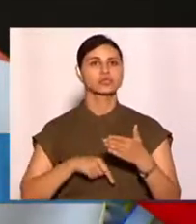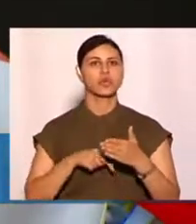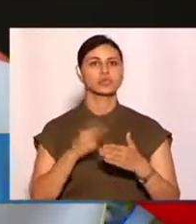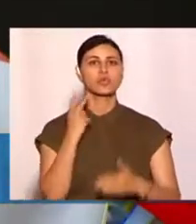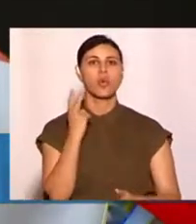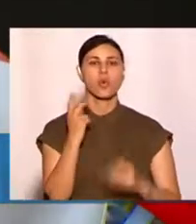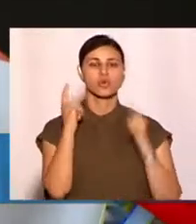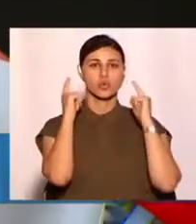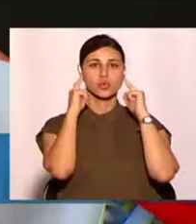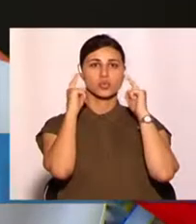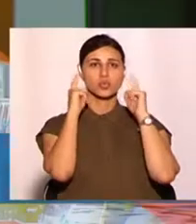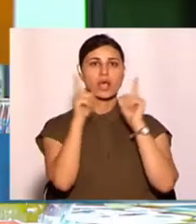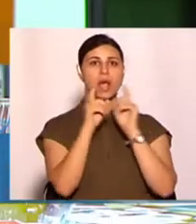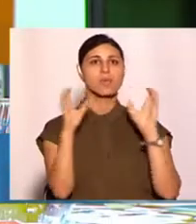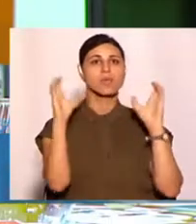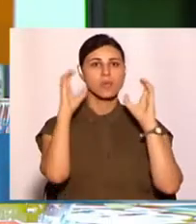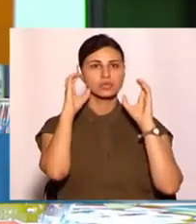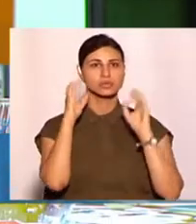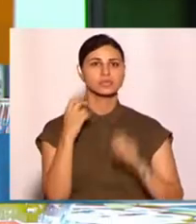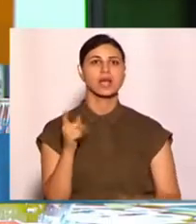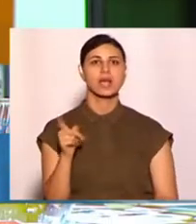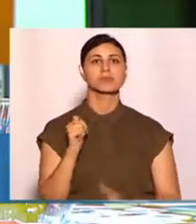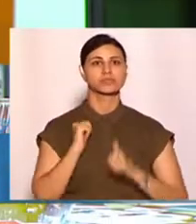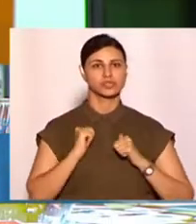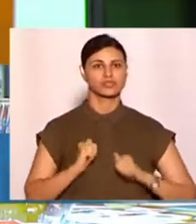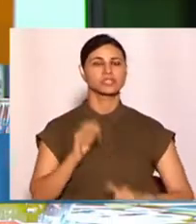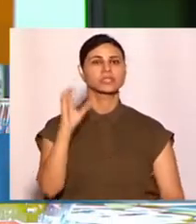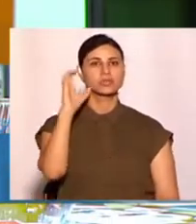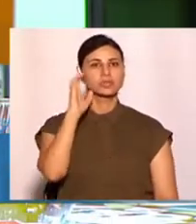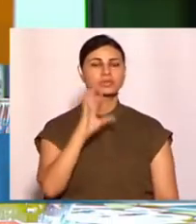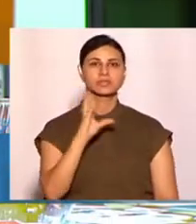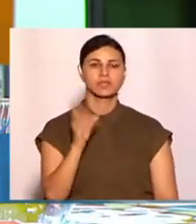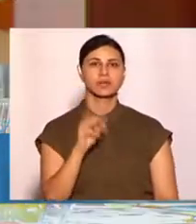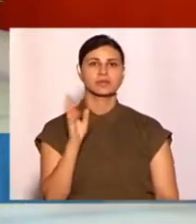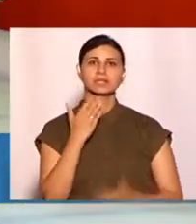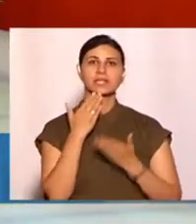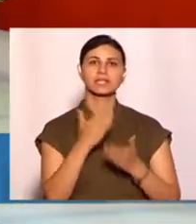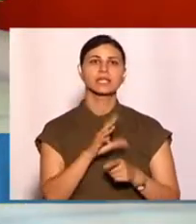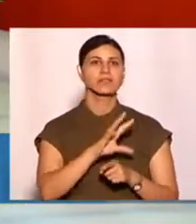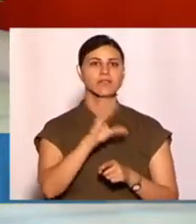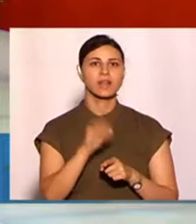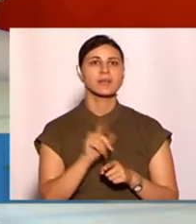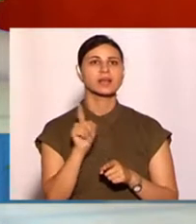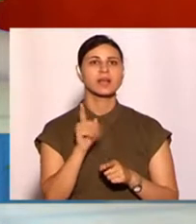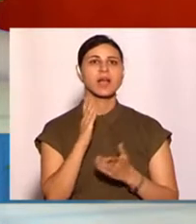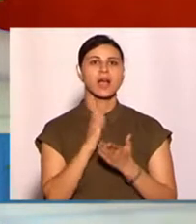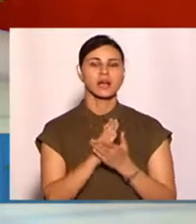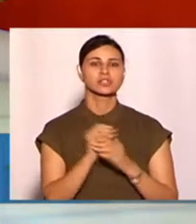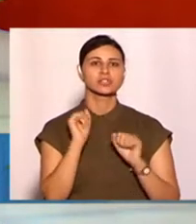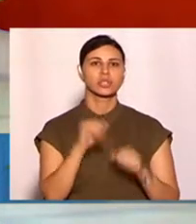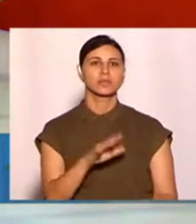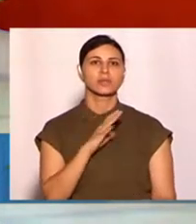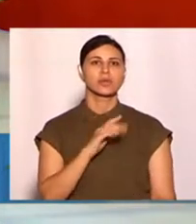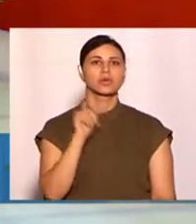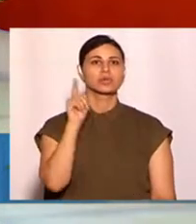ბევრად უკან, ორი თავი ბევრად უკეთესია. რომელიც უფრო მშვიდი იქნება და მოისმენს ყველაფერს. და იკითხეთ ყველაფერი, იკითხეთ რა ხმა შეიძლება იყოს